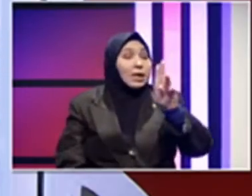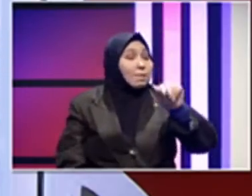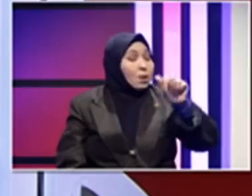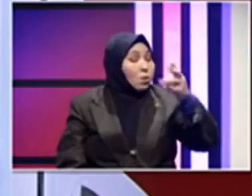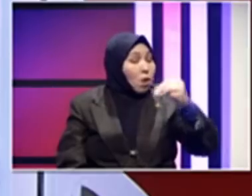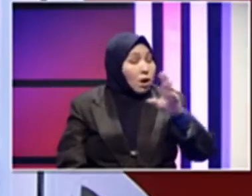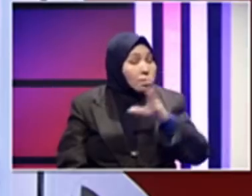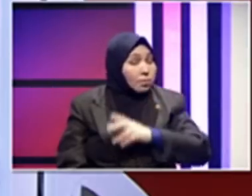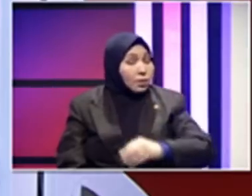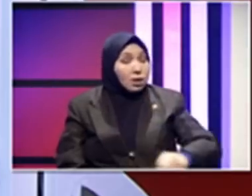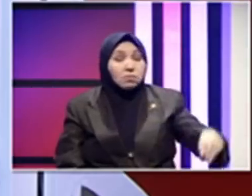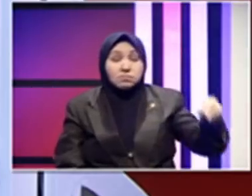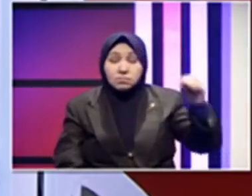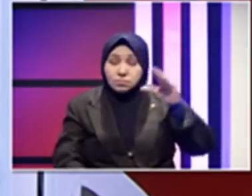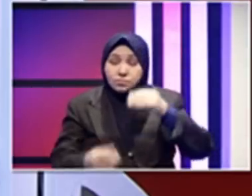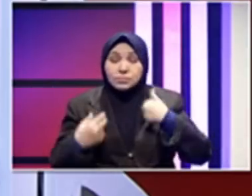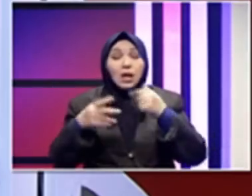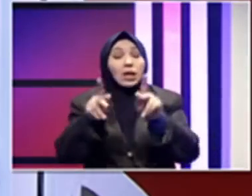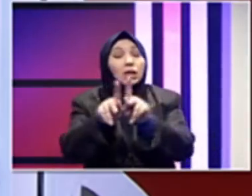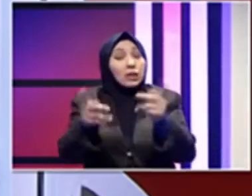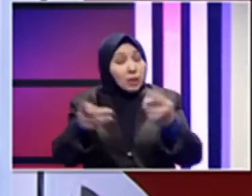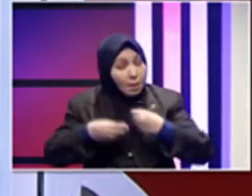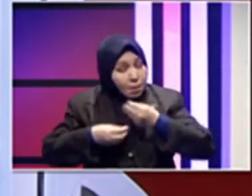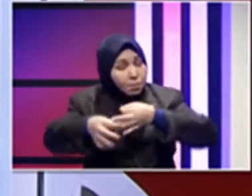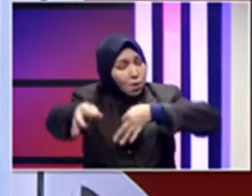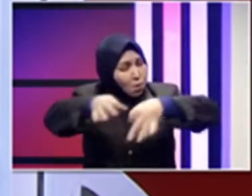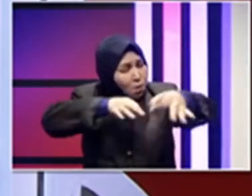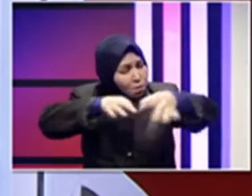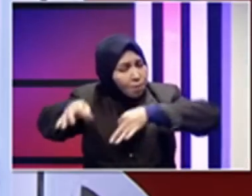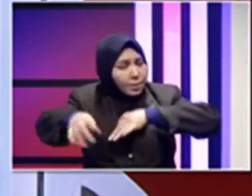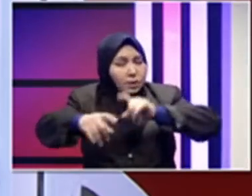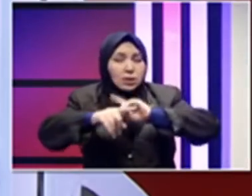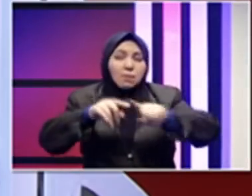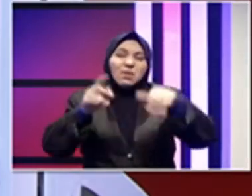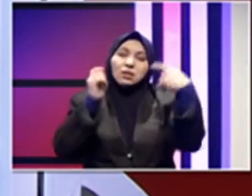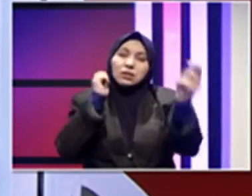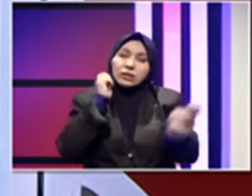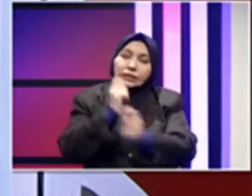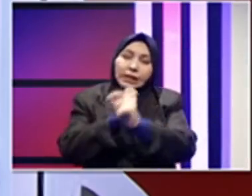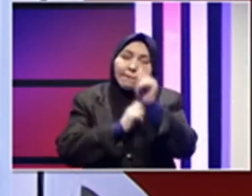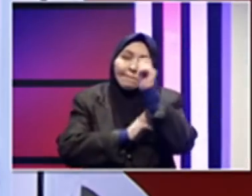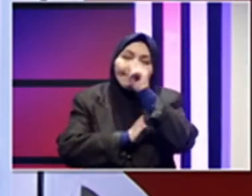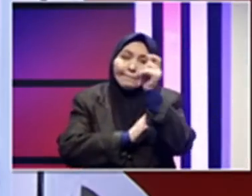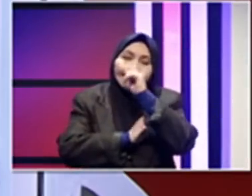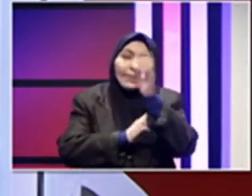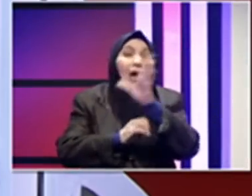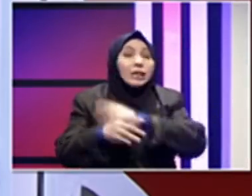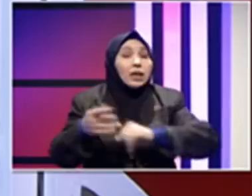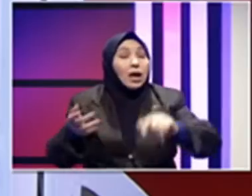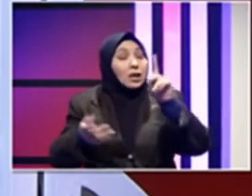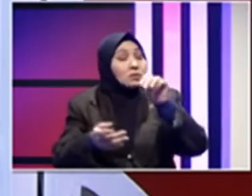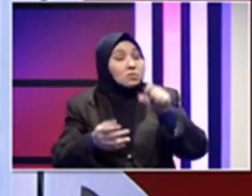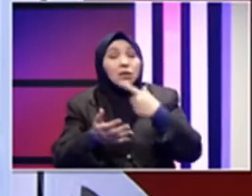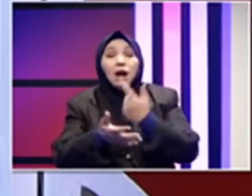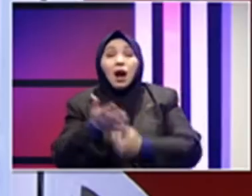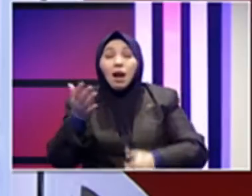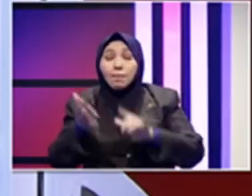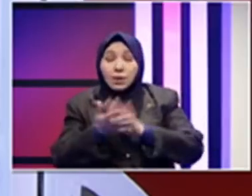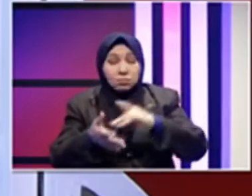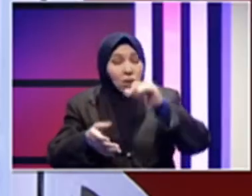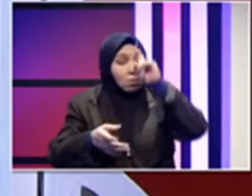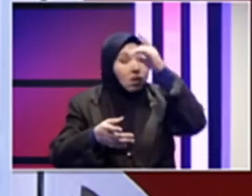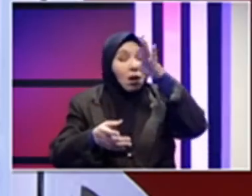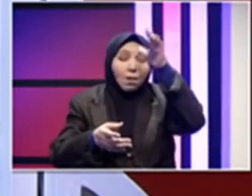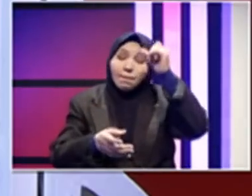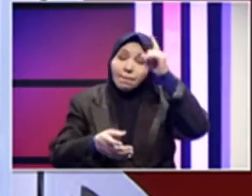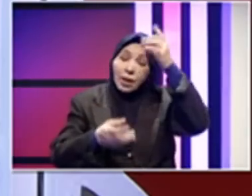juga kitabil munir, ada kitab yang memberi pencerahan, tapi mereka tetap mendustakan. Kesannya apa? Allah nyatakan pada ayat 26, mereka